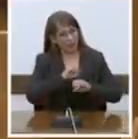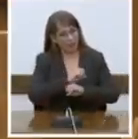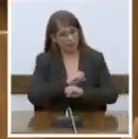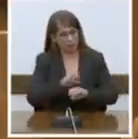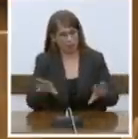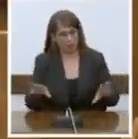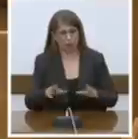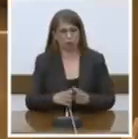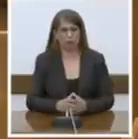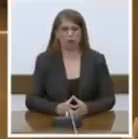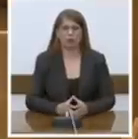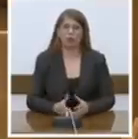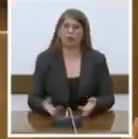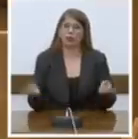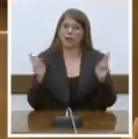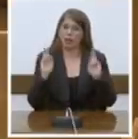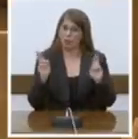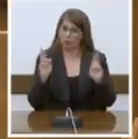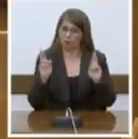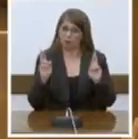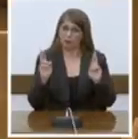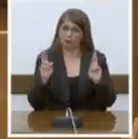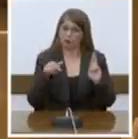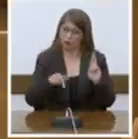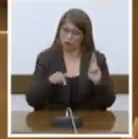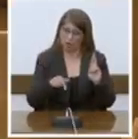και ελπίζω ότι θα σας βρούμε σε αυτό